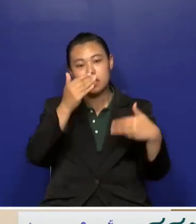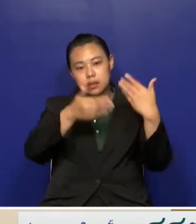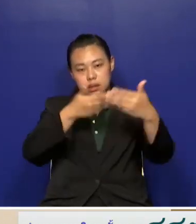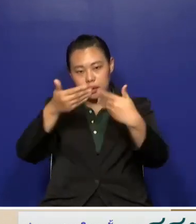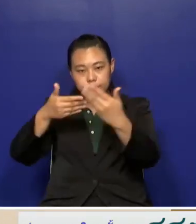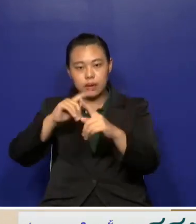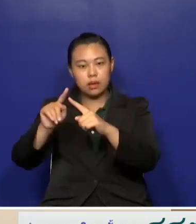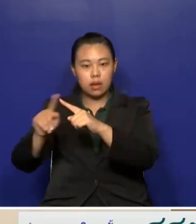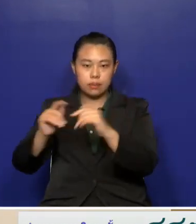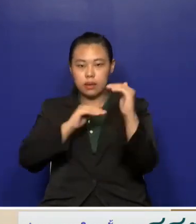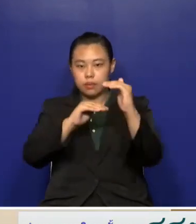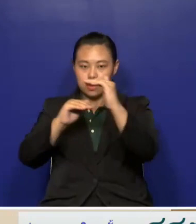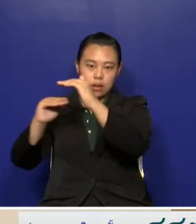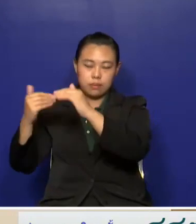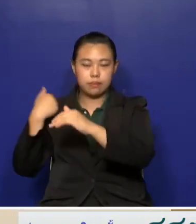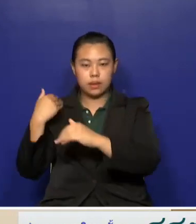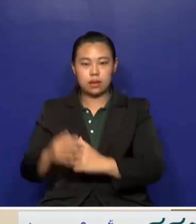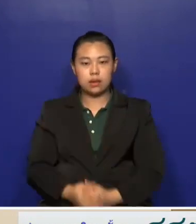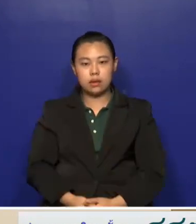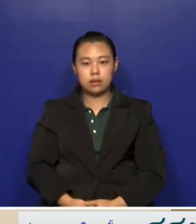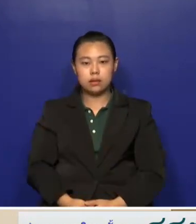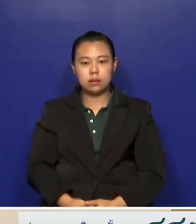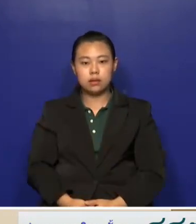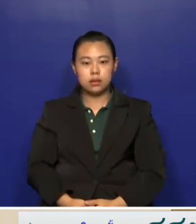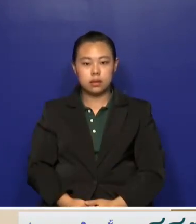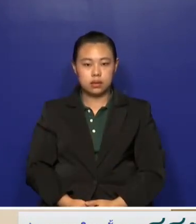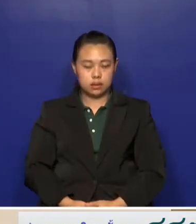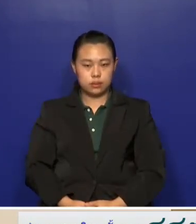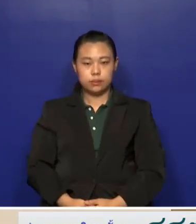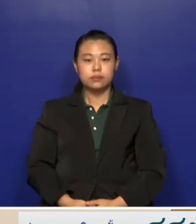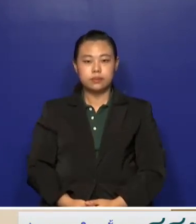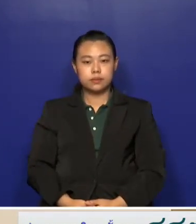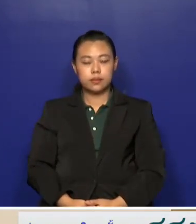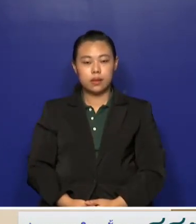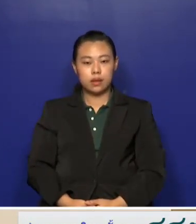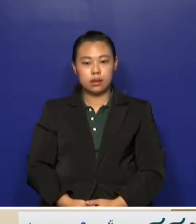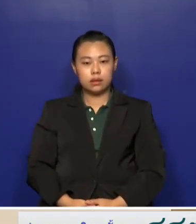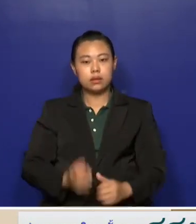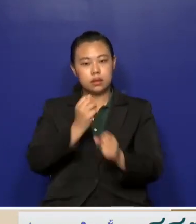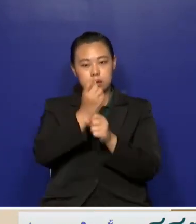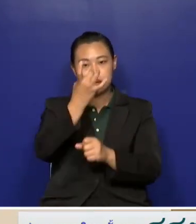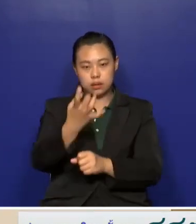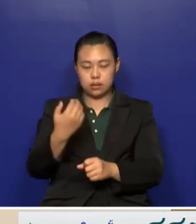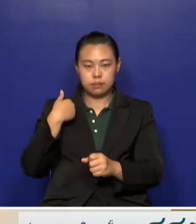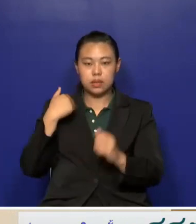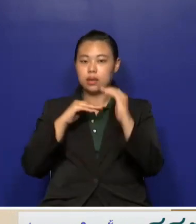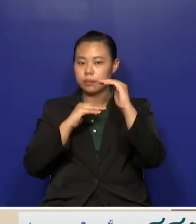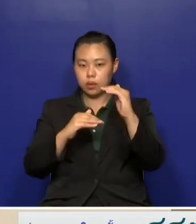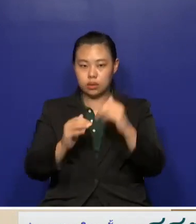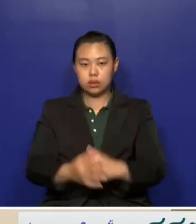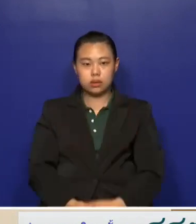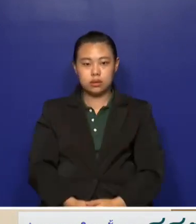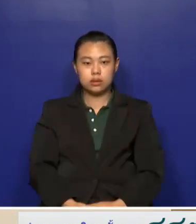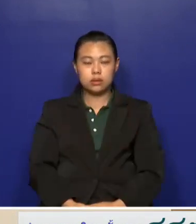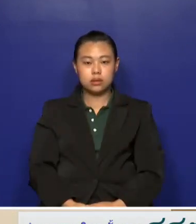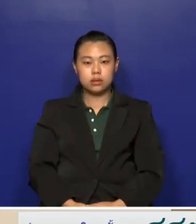าในเรื่องนึงเนี่ยจะทำเรื่องอะไรนะครับในประเด็นที่จะทำนี่จะทำอะไรบ้างนะครับอย่างเช่นในเรื่องของการจัด